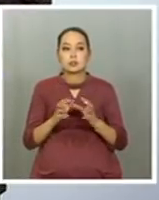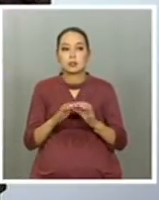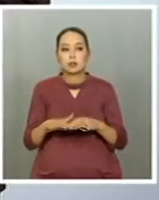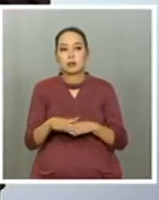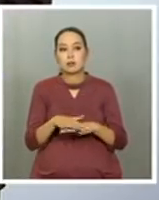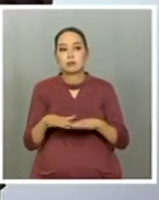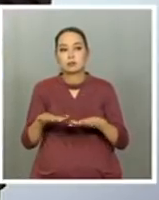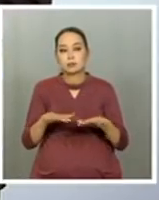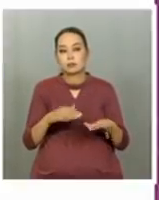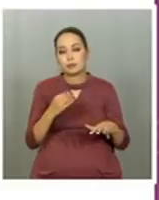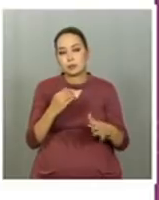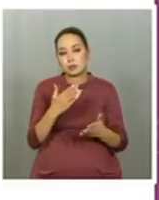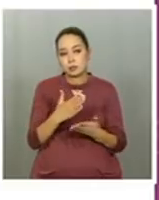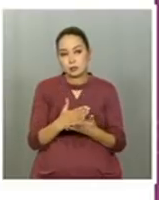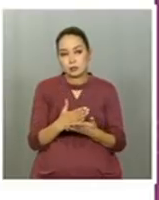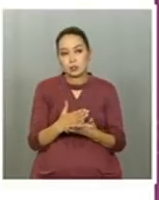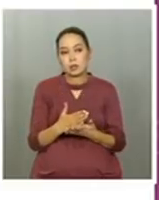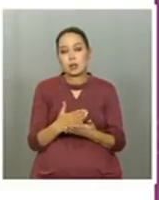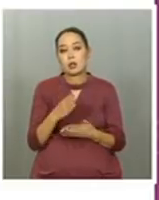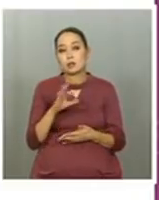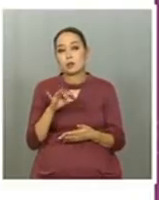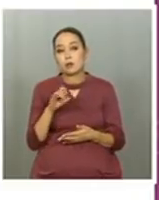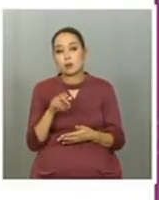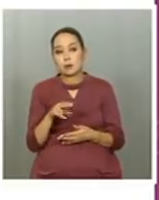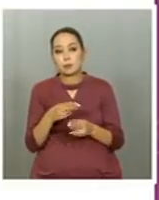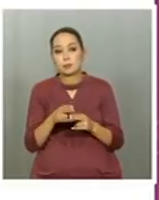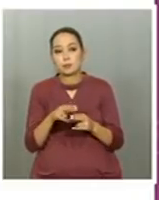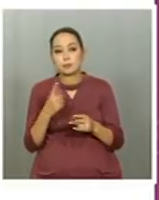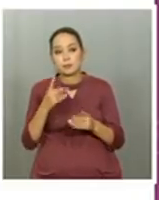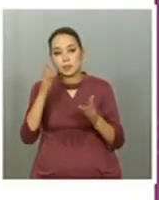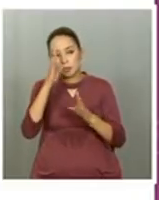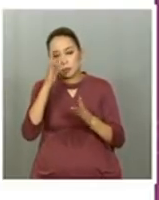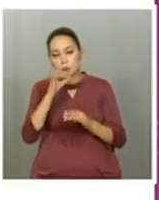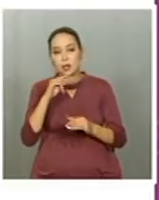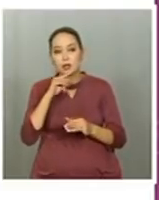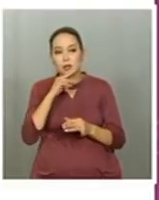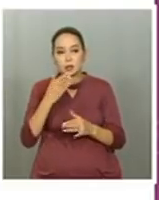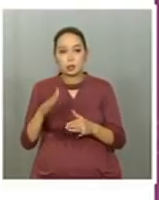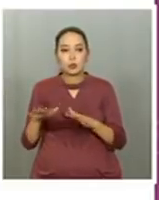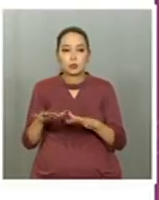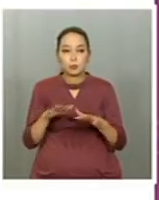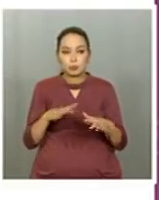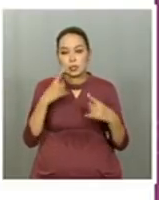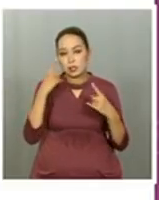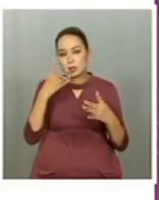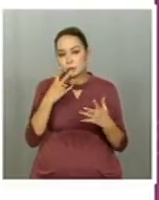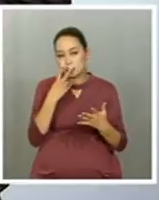Ал тораптық бұл белгілі бір табиғи немесе экономикалық құбылыстар. Сонымен қатар